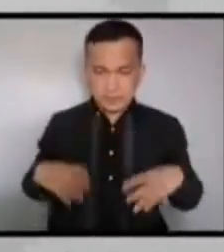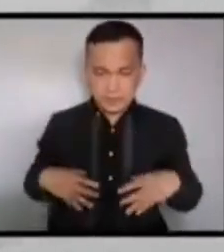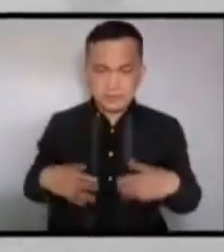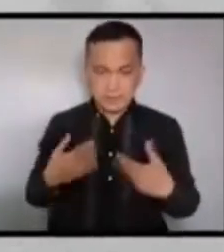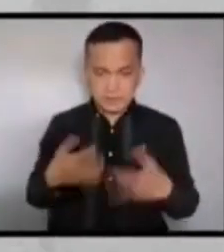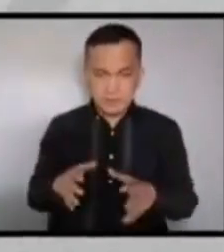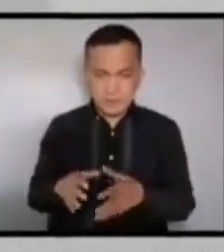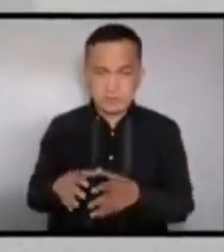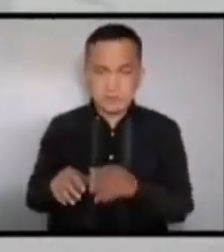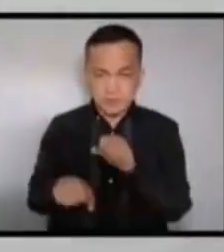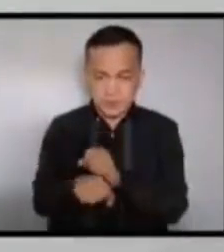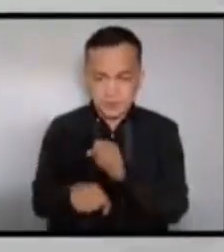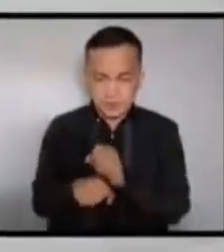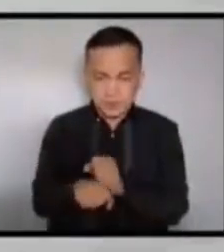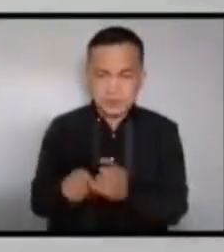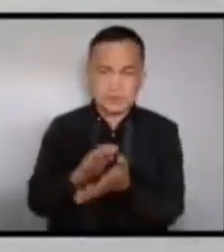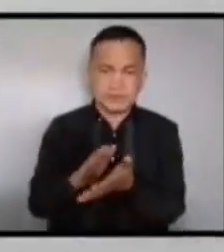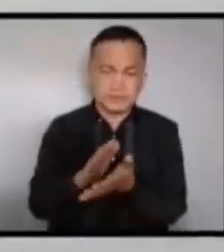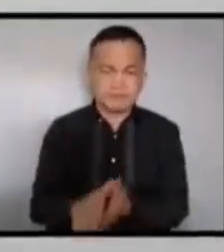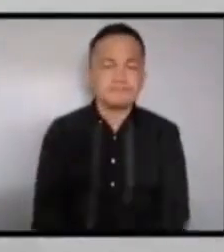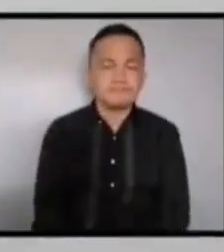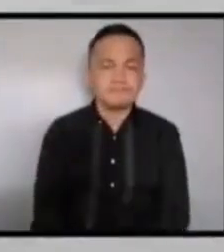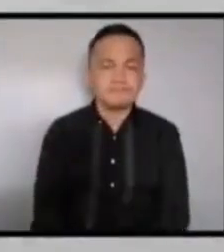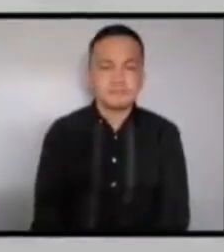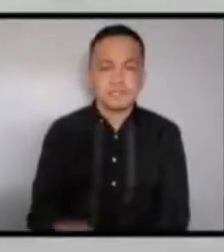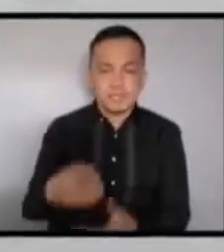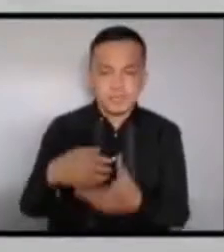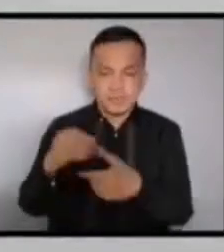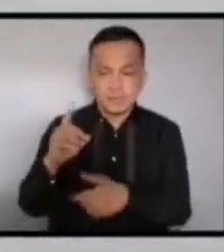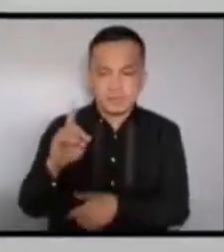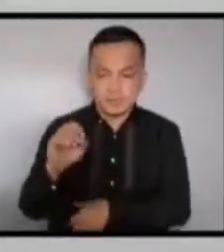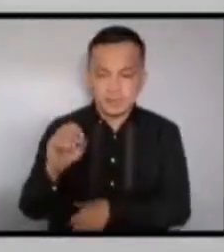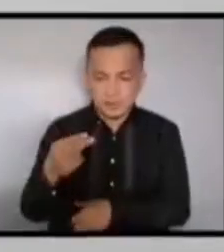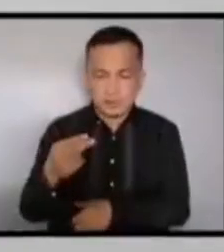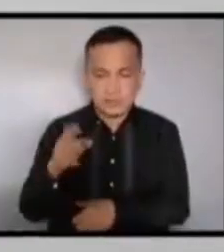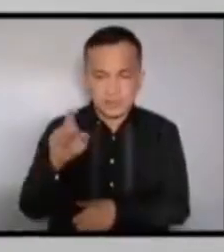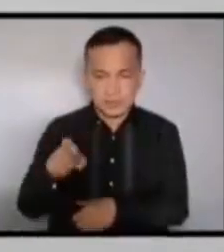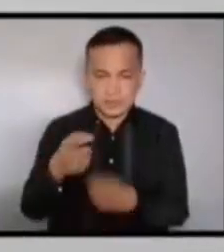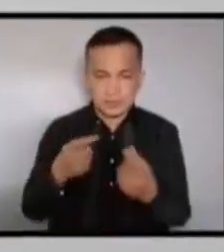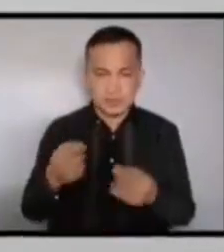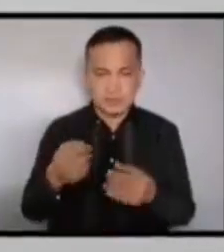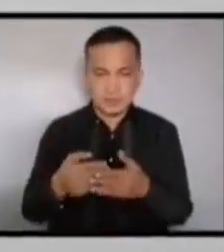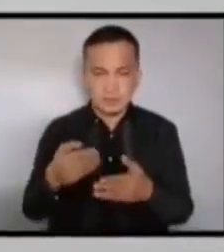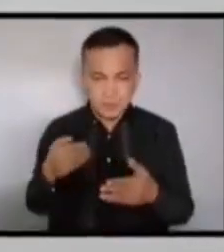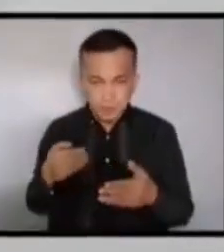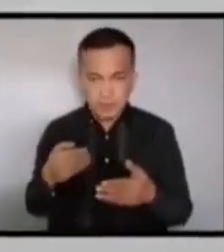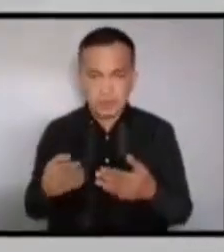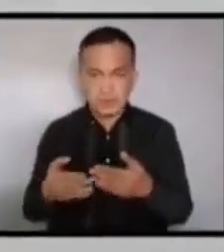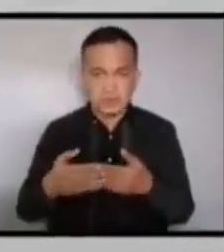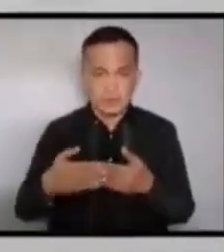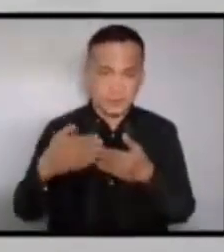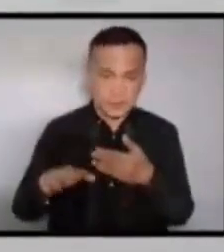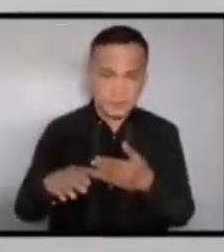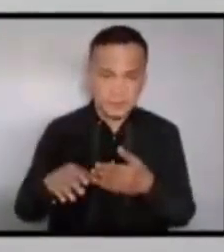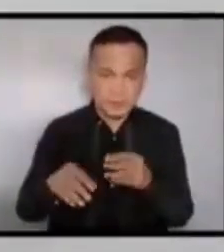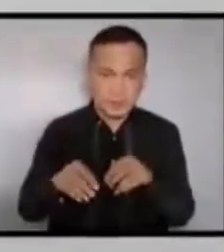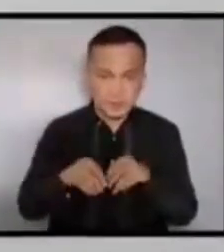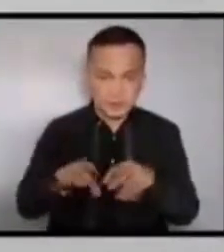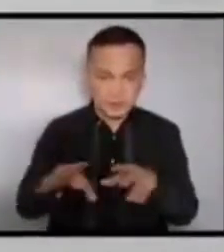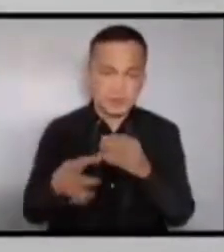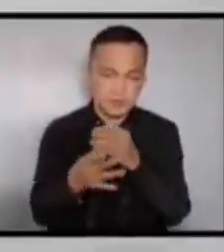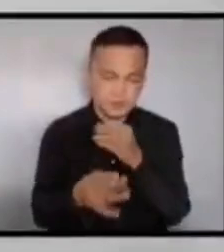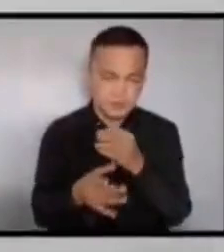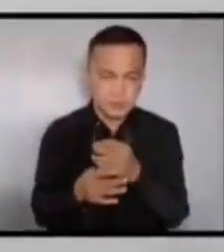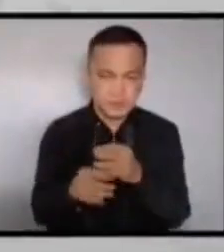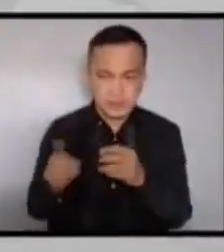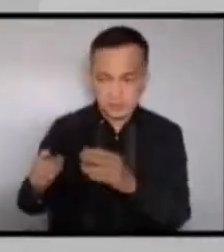operasyon ng paglilinis. Inilabas din ng DOH ang mga dapat gawin bago at pagkatapos ng oil spill. Kung nakatira naman